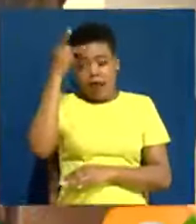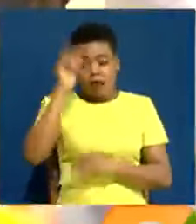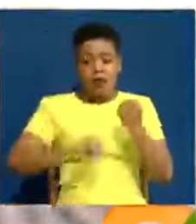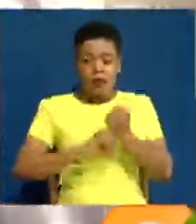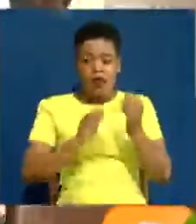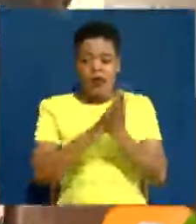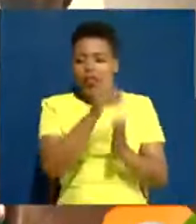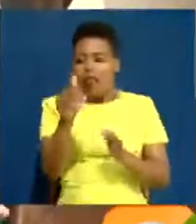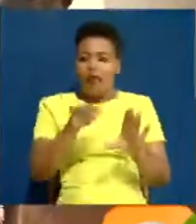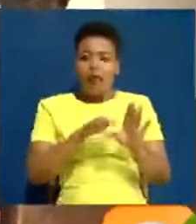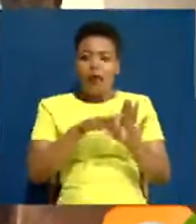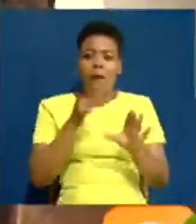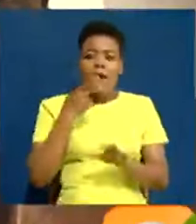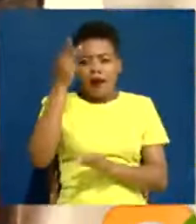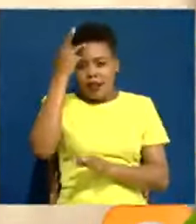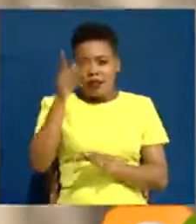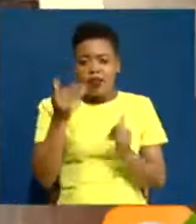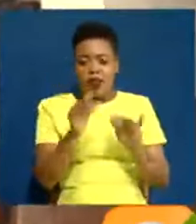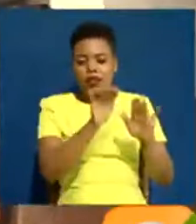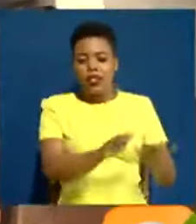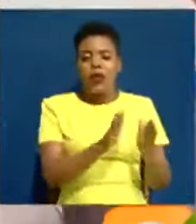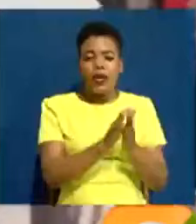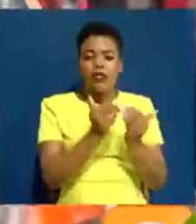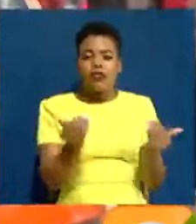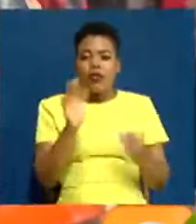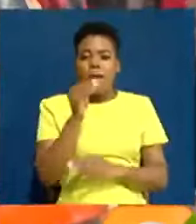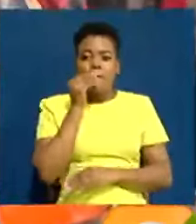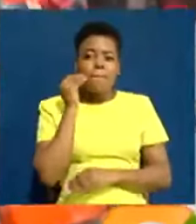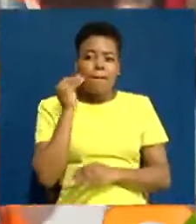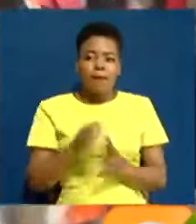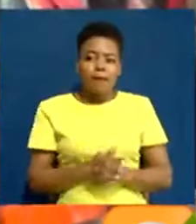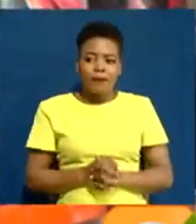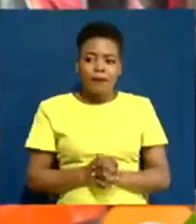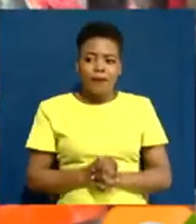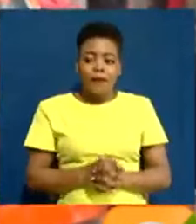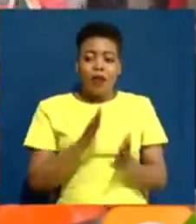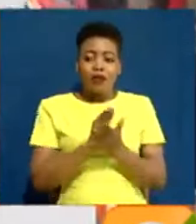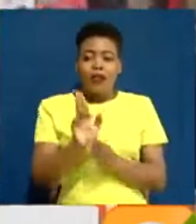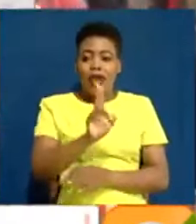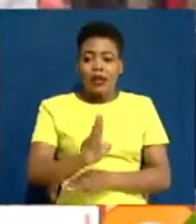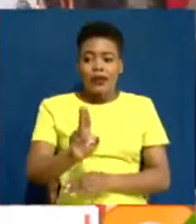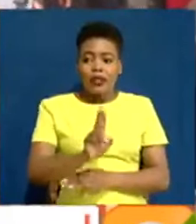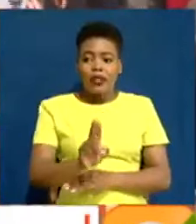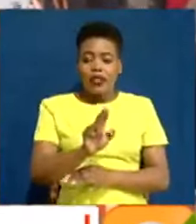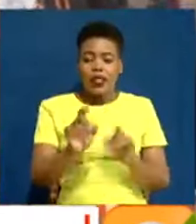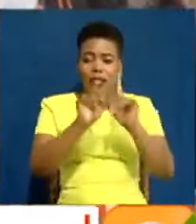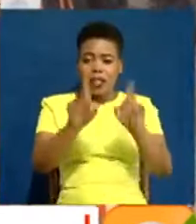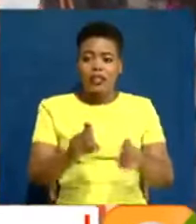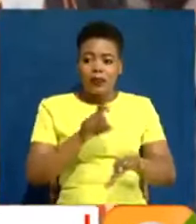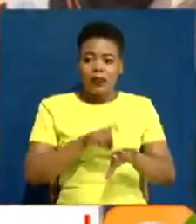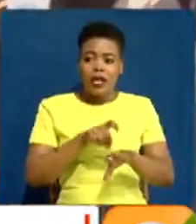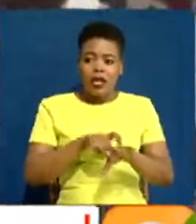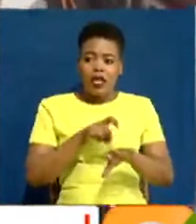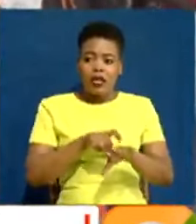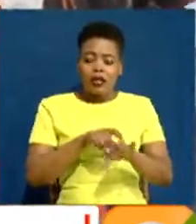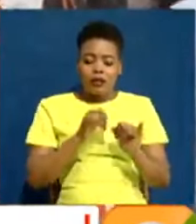mkono na baadhi ya wazazi waliosalia na watoto wao nyumbani. They are also using the exam period as a bait